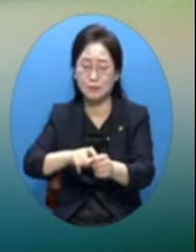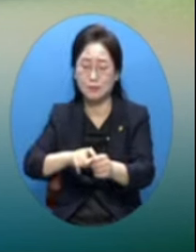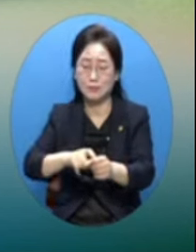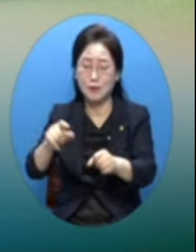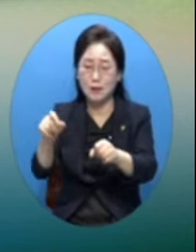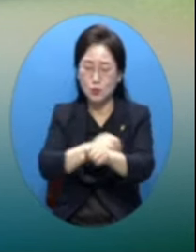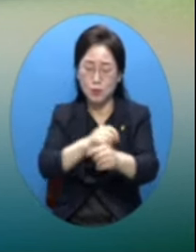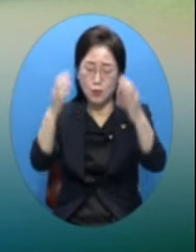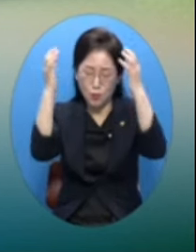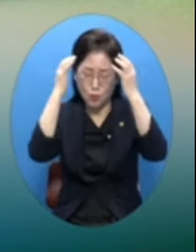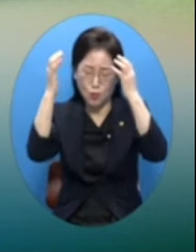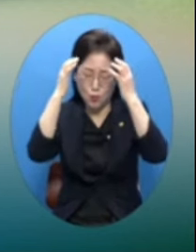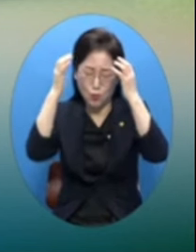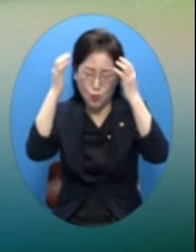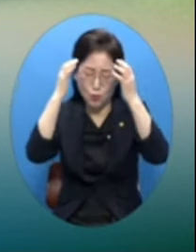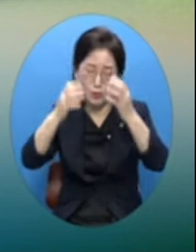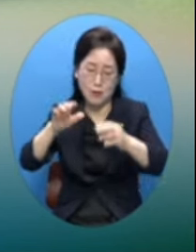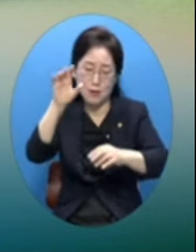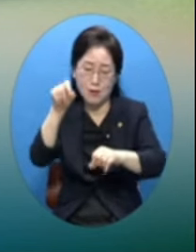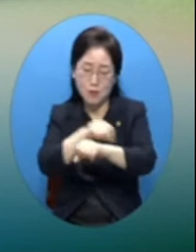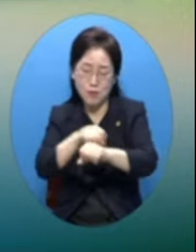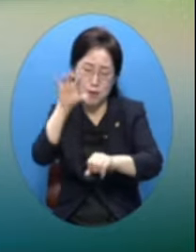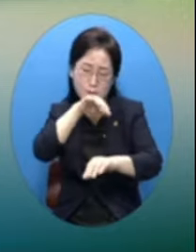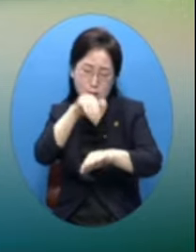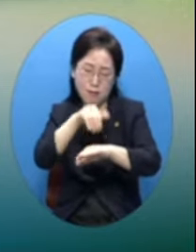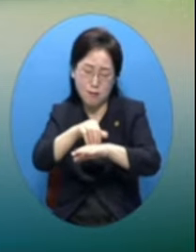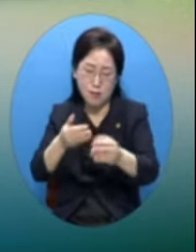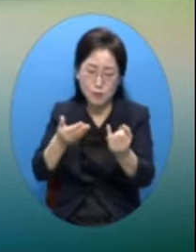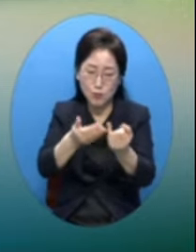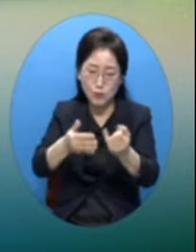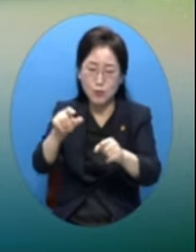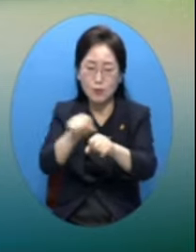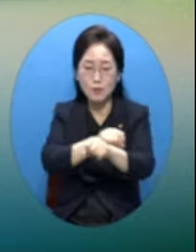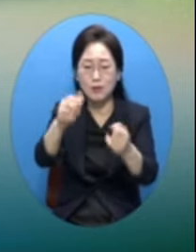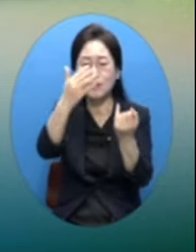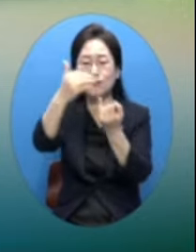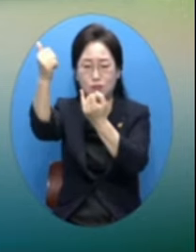특별 고통 코스로 특별 연단을 시켜 특별히 불러가신 것이다.